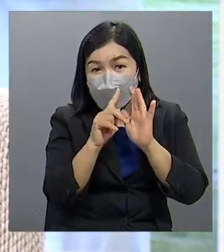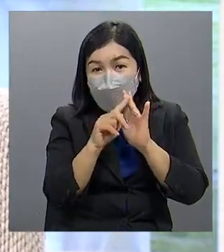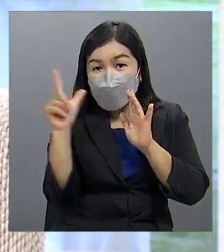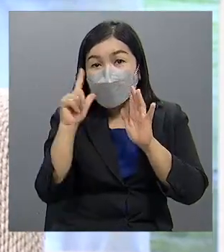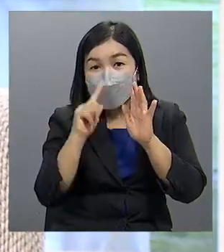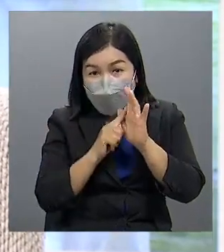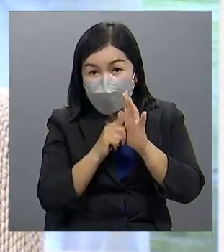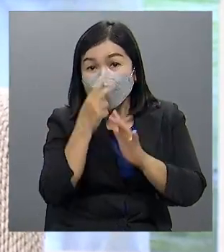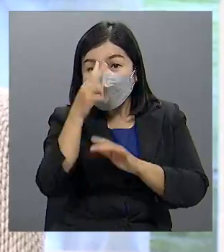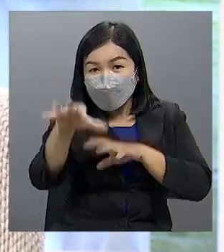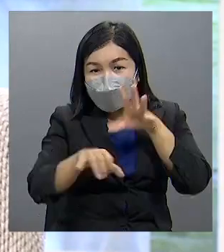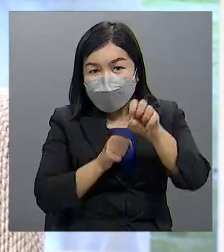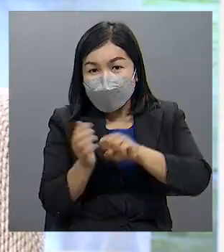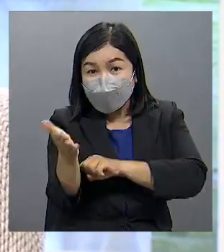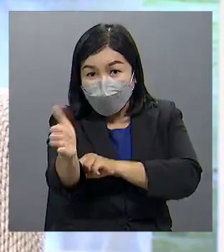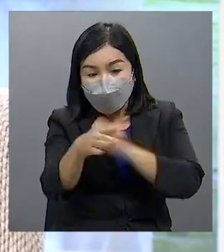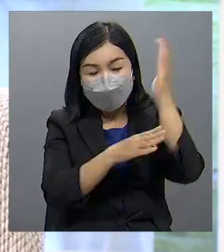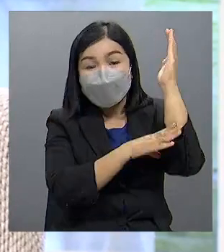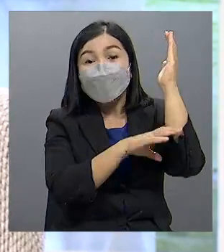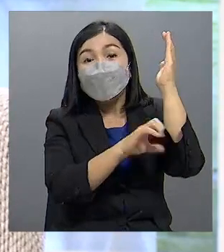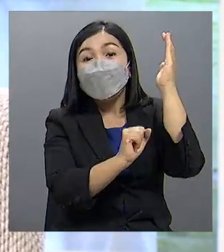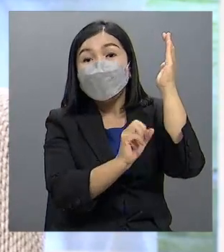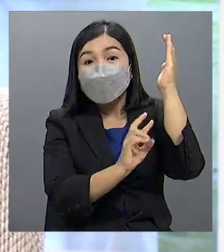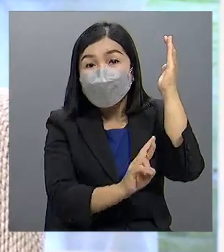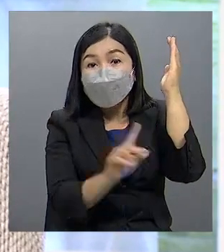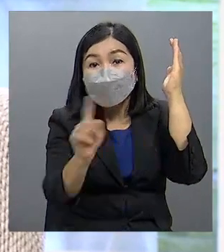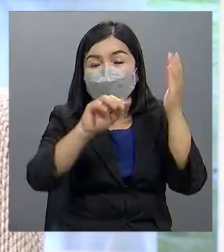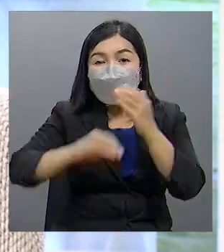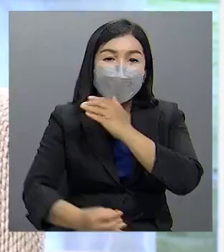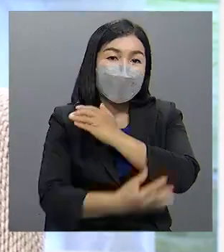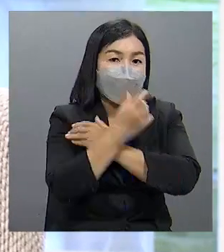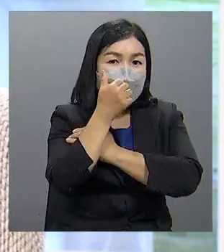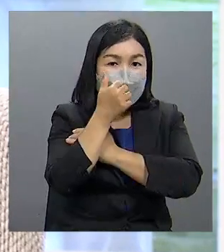ที่จังหวัดสุราษฎร์ธานีค่ะเขาพลิกวิกฤตเป็นโอกาสนะคะนำปลากุเล